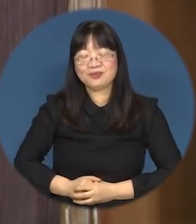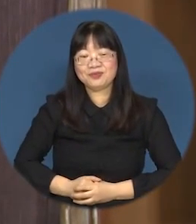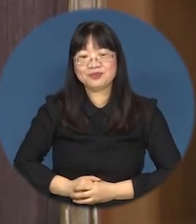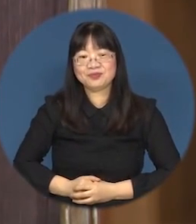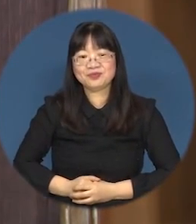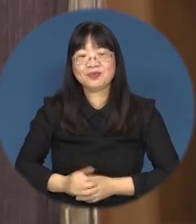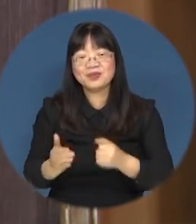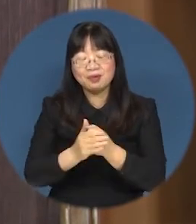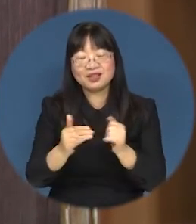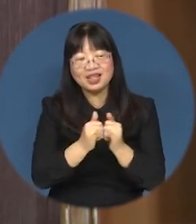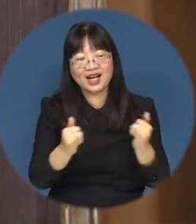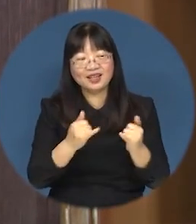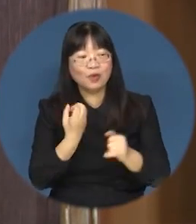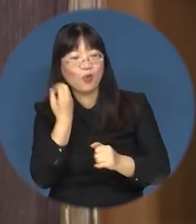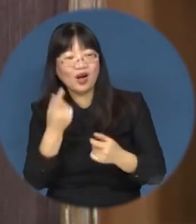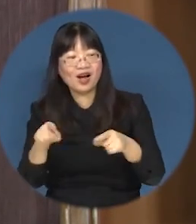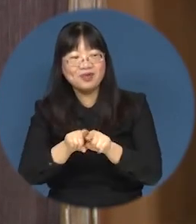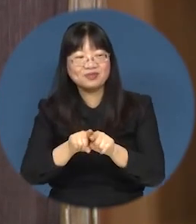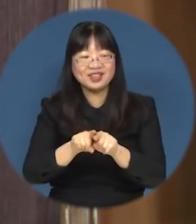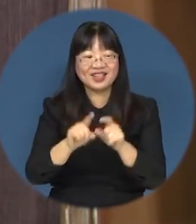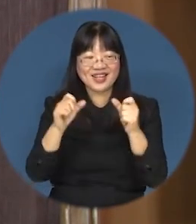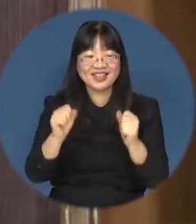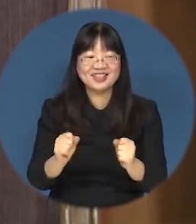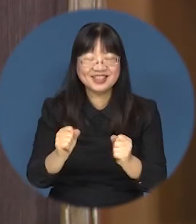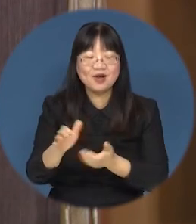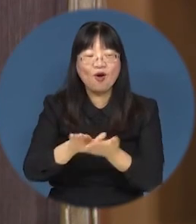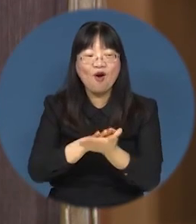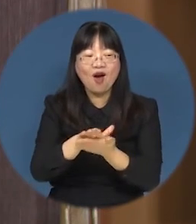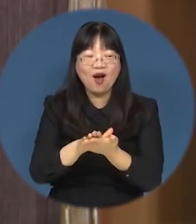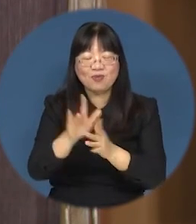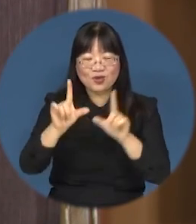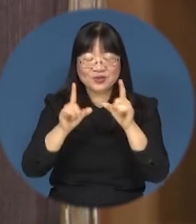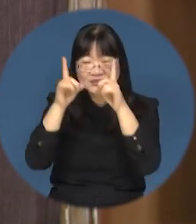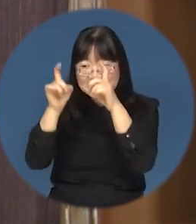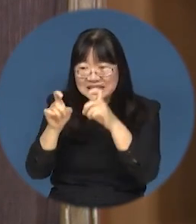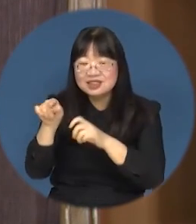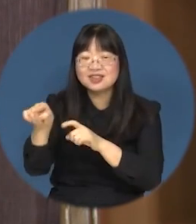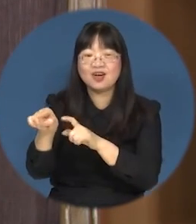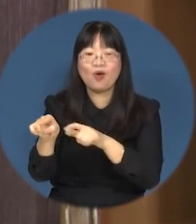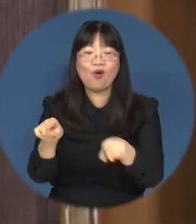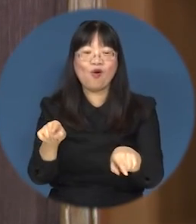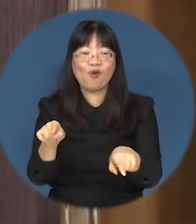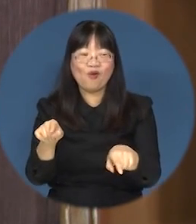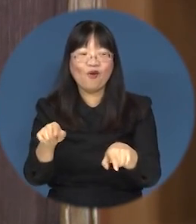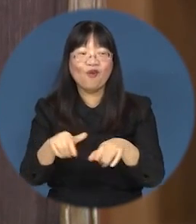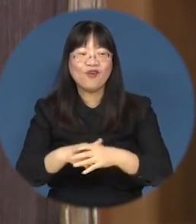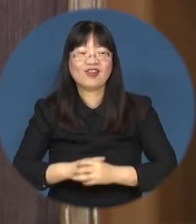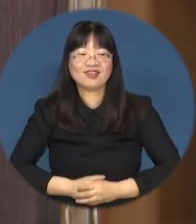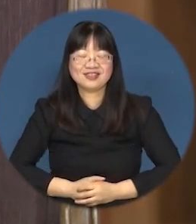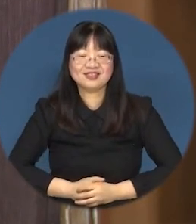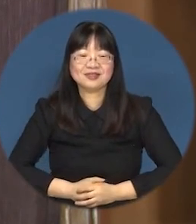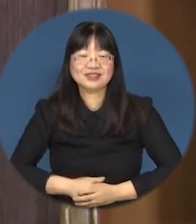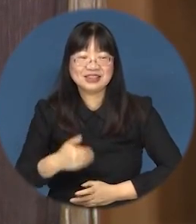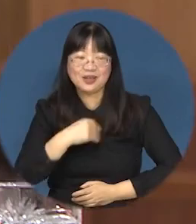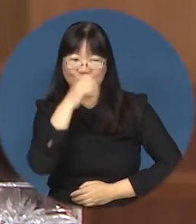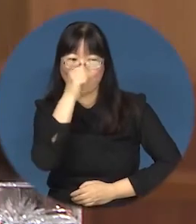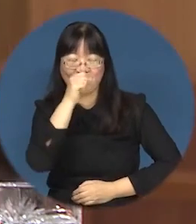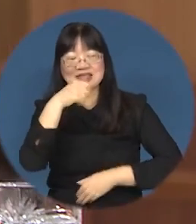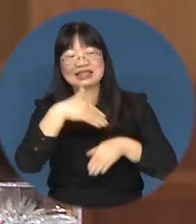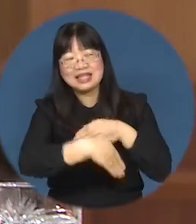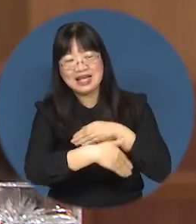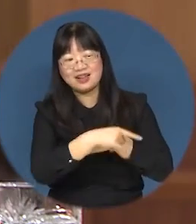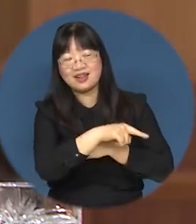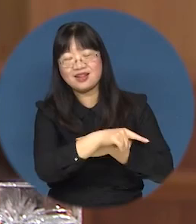사람하고 같이 어울리는 거 물론 딴 친구들도 그런 걸 찍겠지만 그 액션은 제가 상당히 좋아하는 사진입니다.